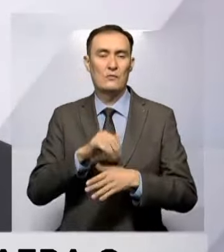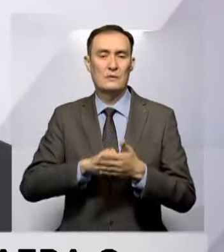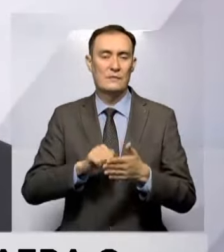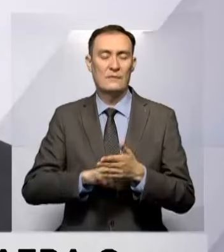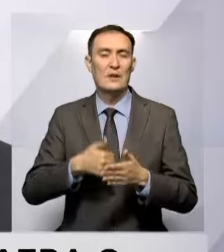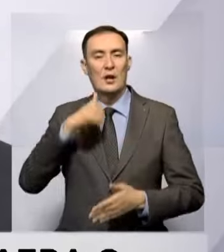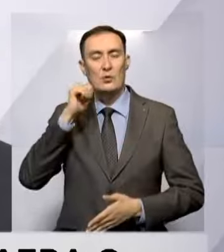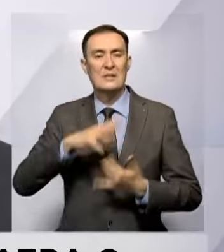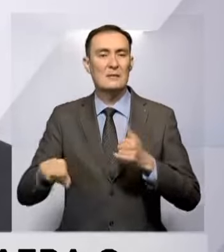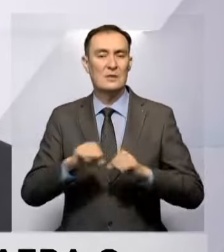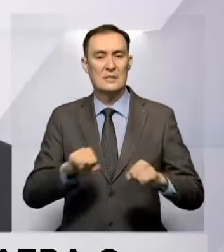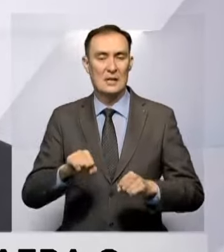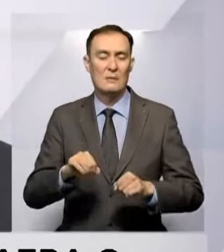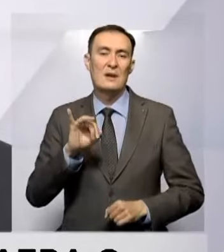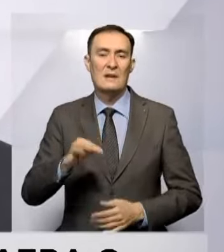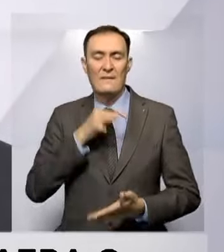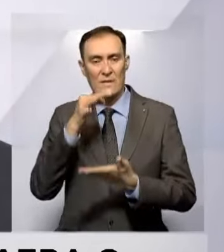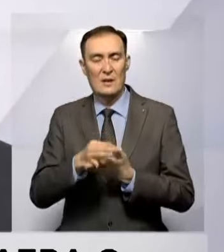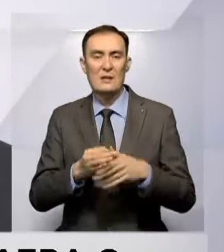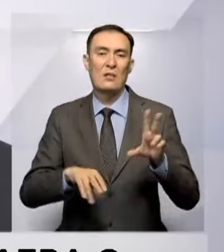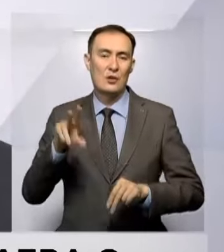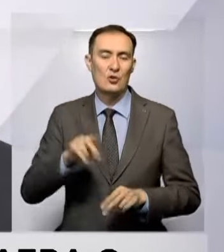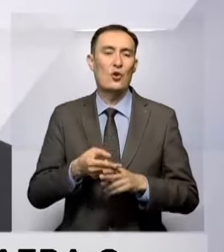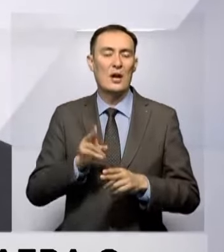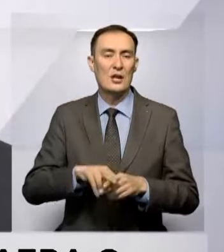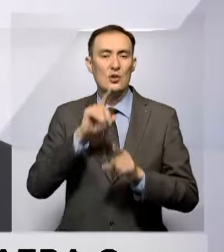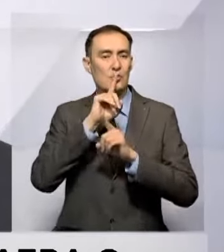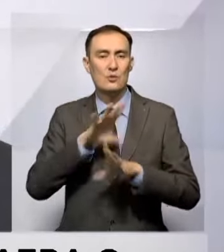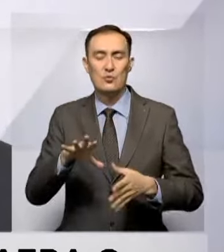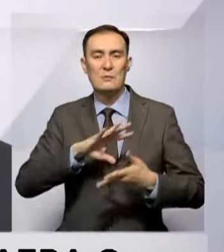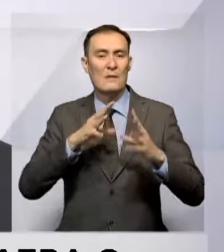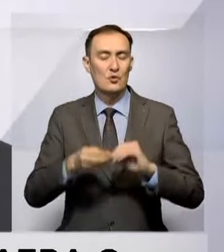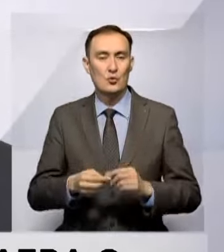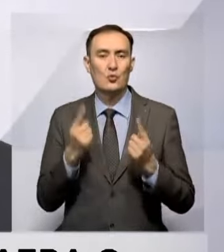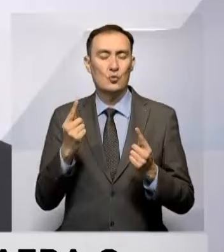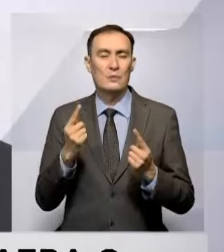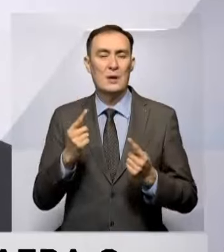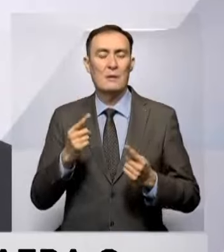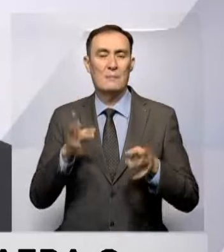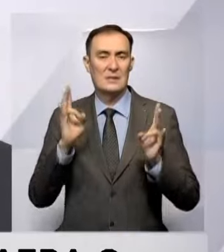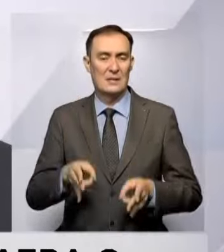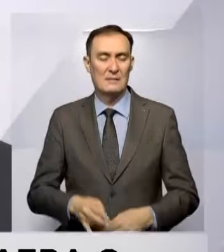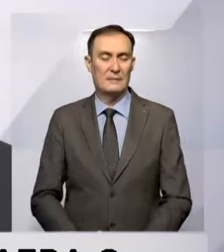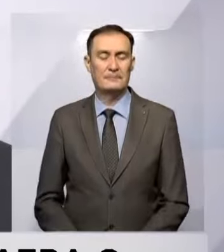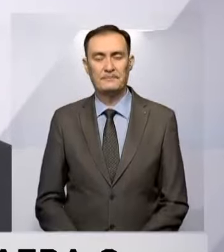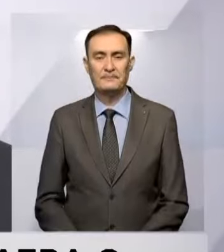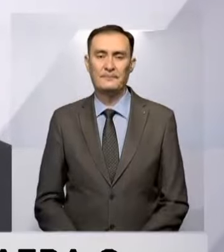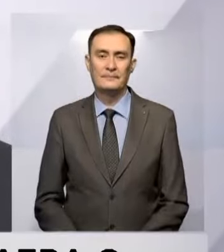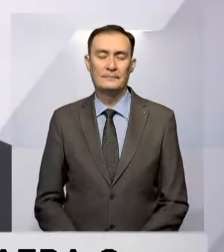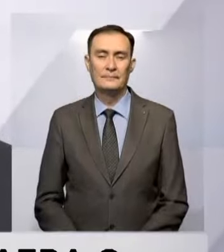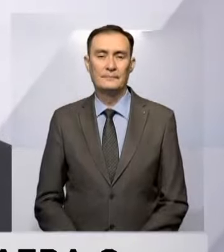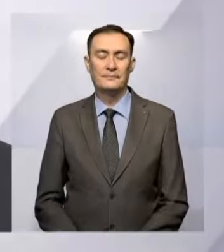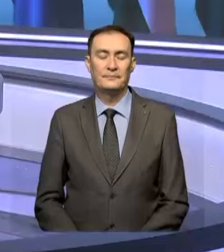накануне землетрясением в Японии и выразил надежду, что это не повлечет за собой серьезных последствий.